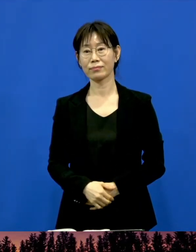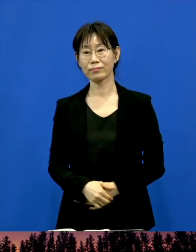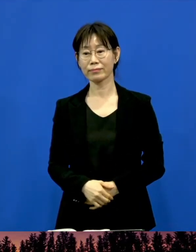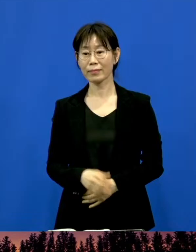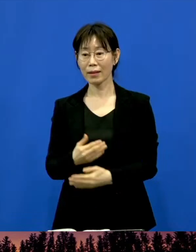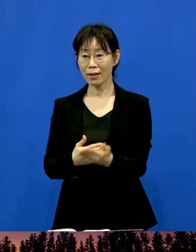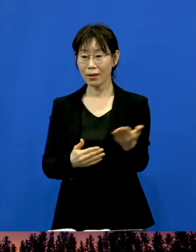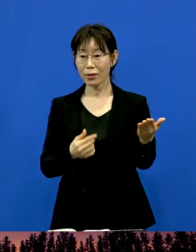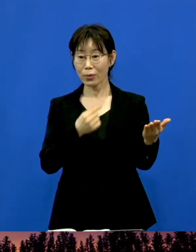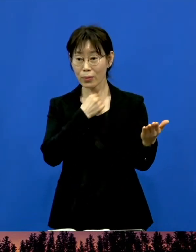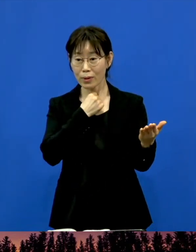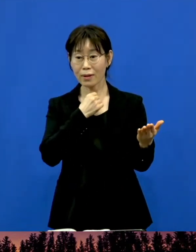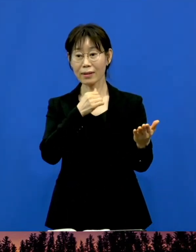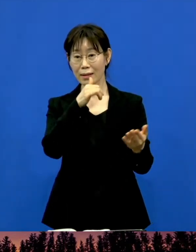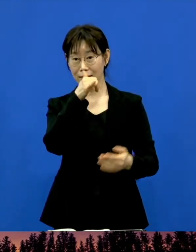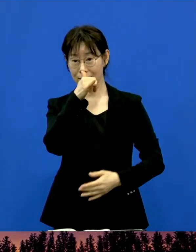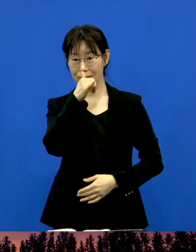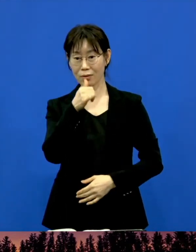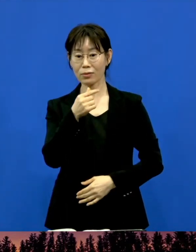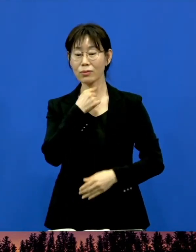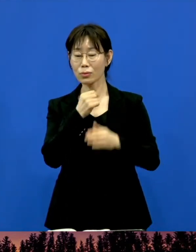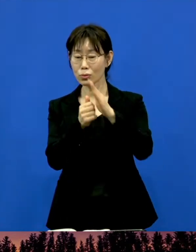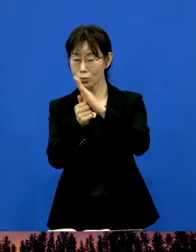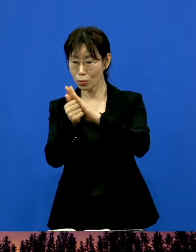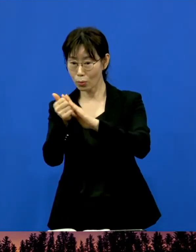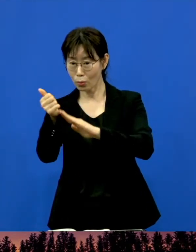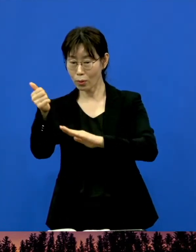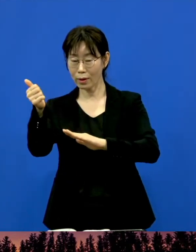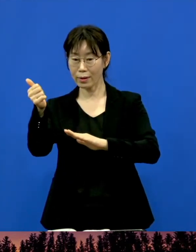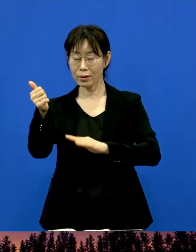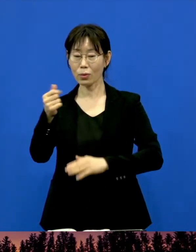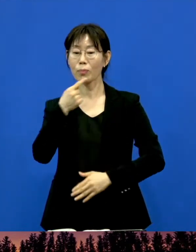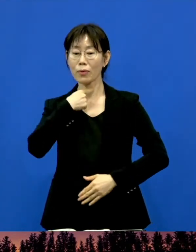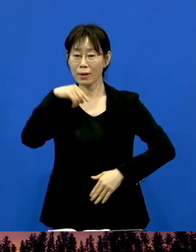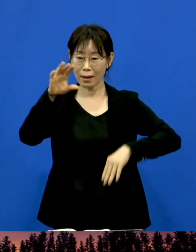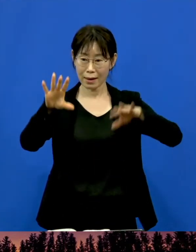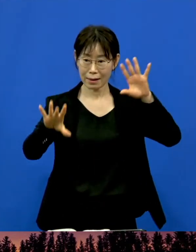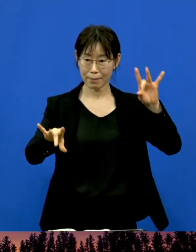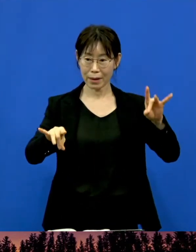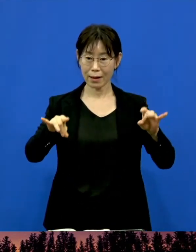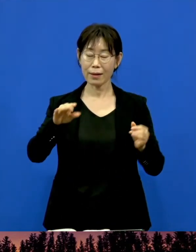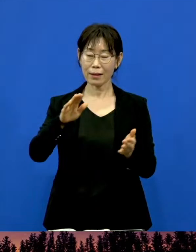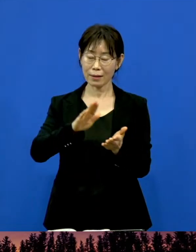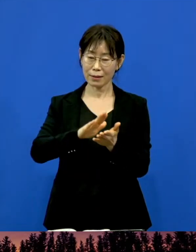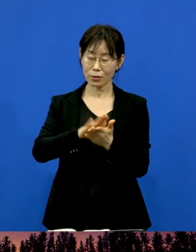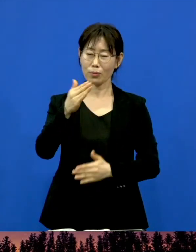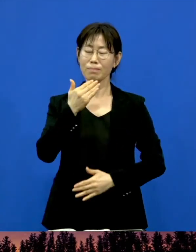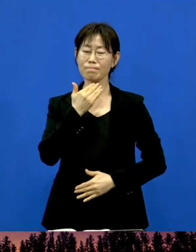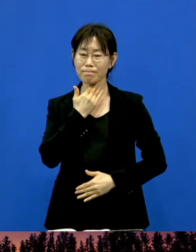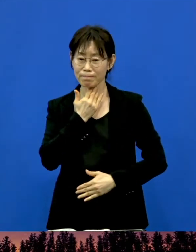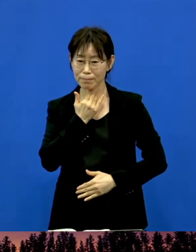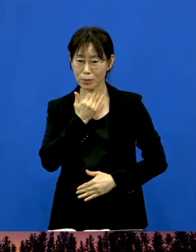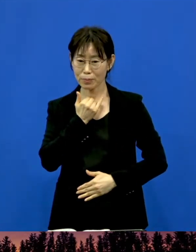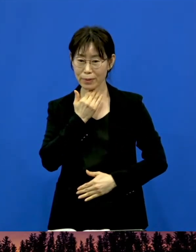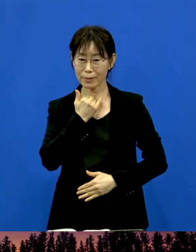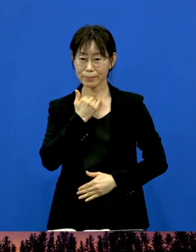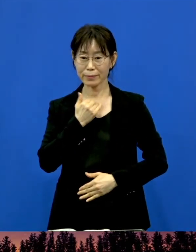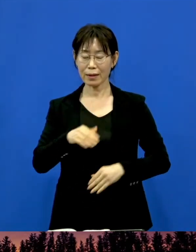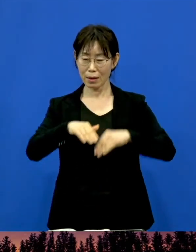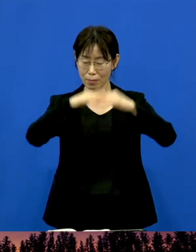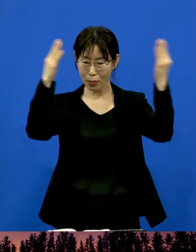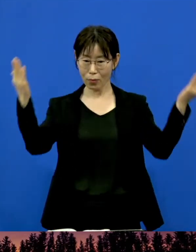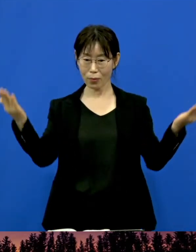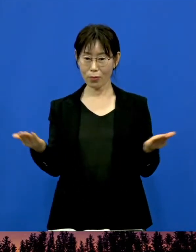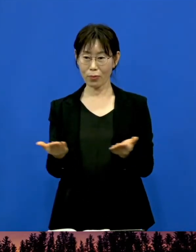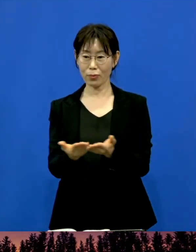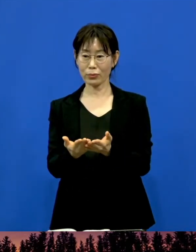우리가 원하는 것들이 있습니다. 소원이라는 표현도 쓸 수 있고, 갈망, 또는 열망, 때로는 욕망, 다 통틀어서 좀 생각해